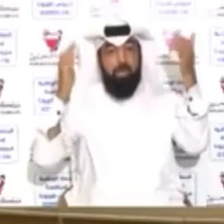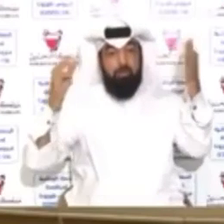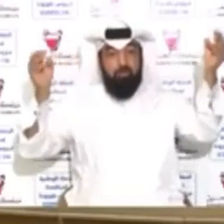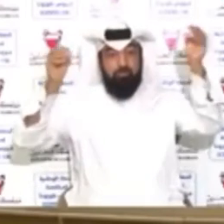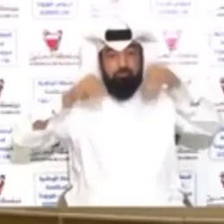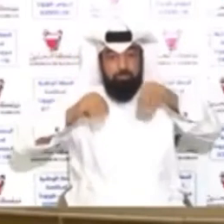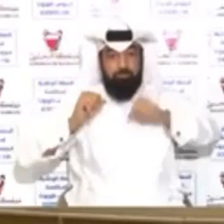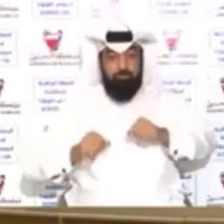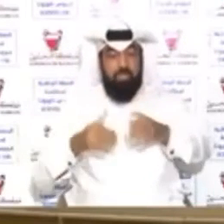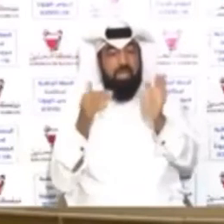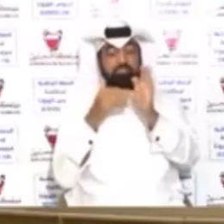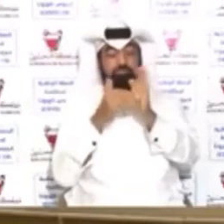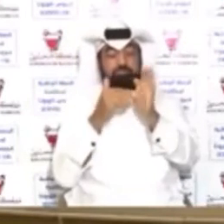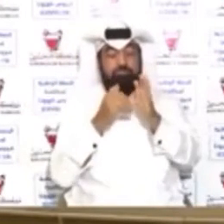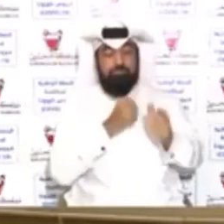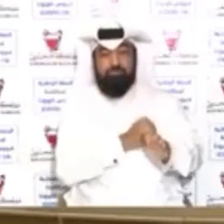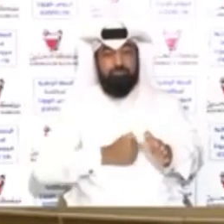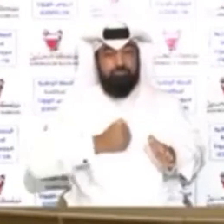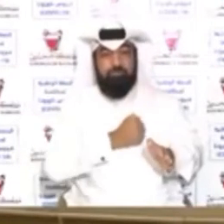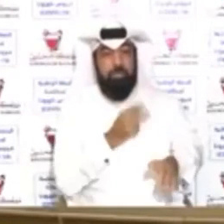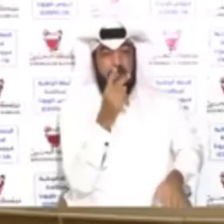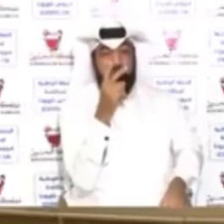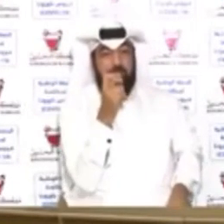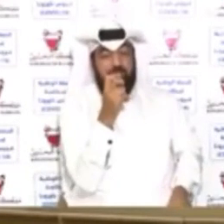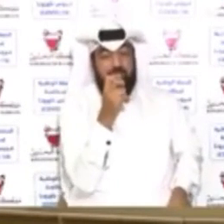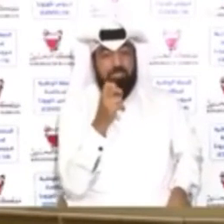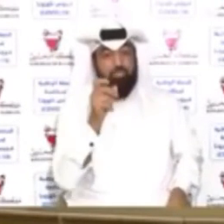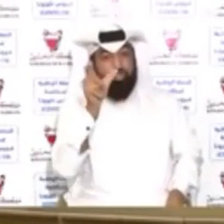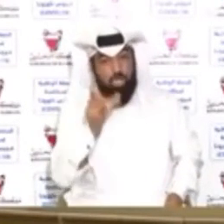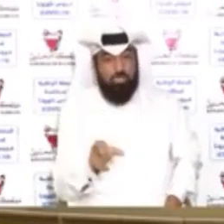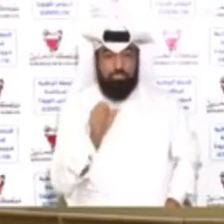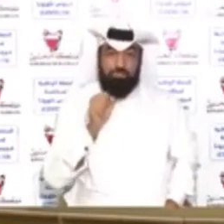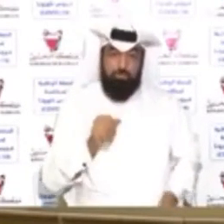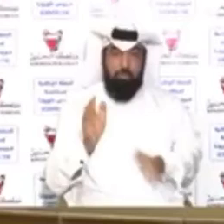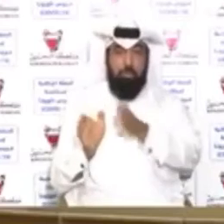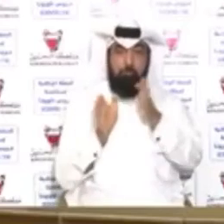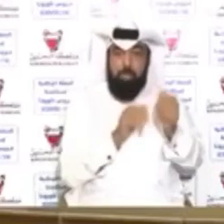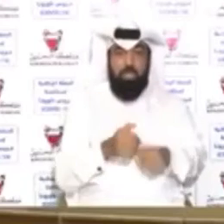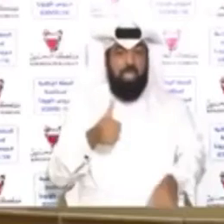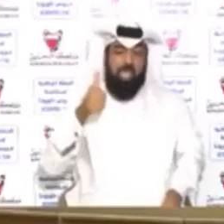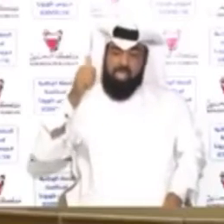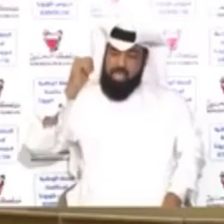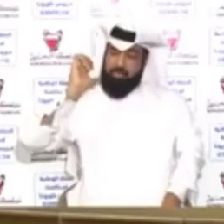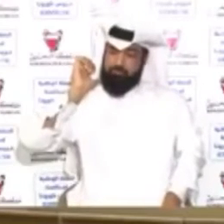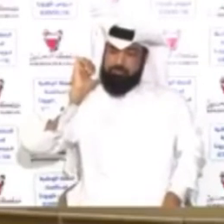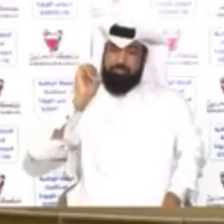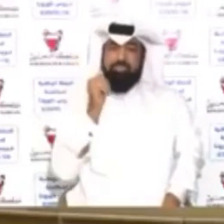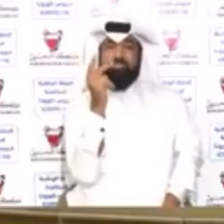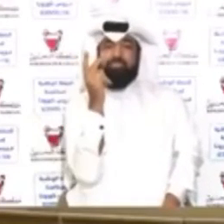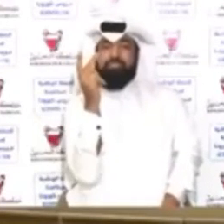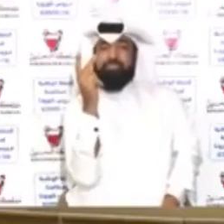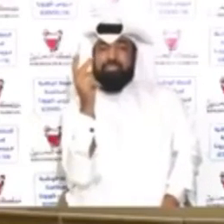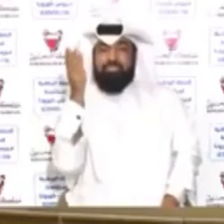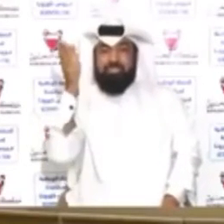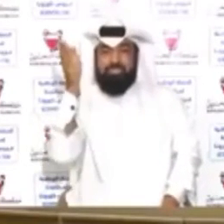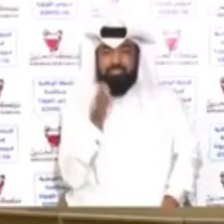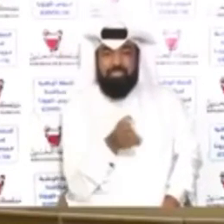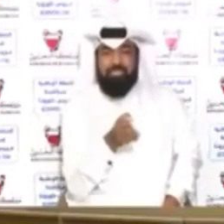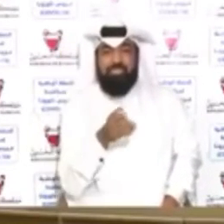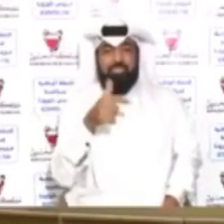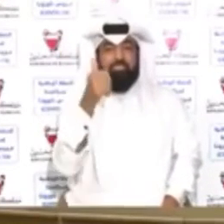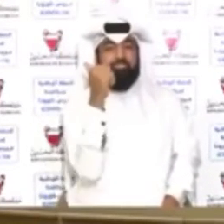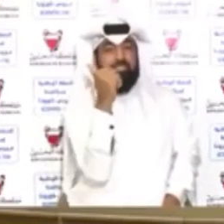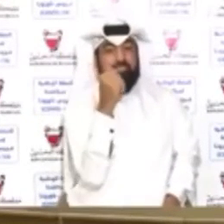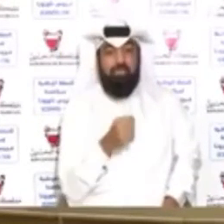المعذرة 296 حالة لغير البحرينيين. ويوم أمس الموافق 2 يونيو تم